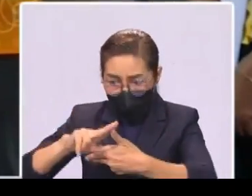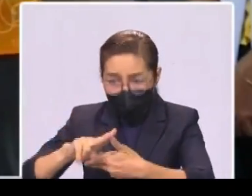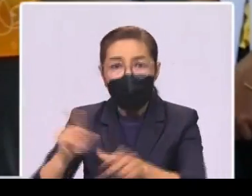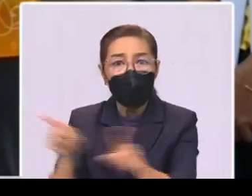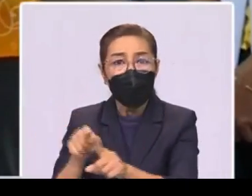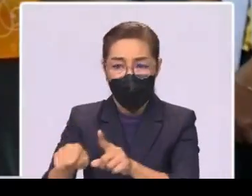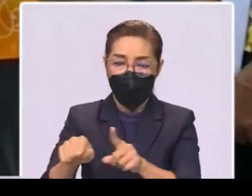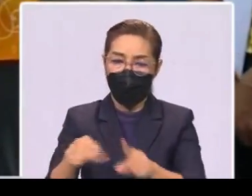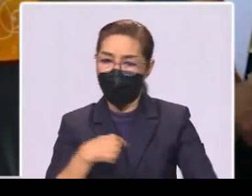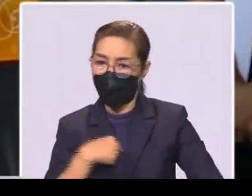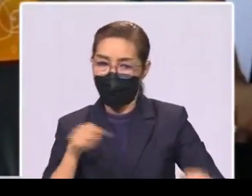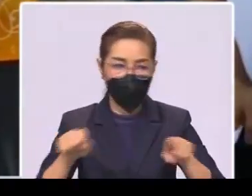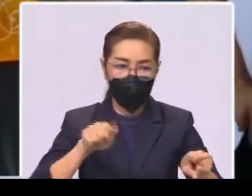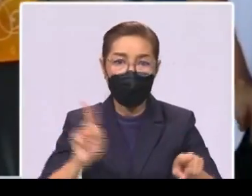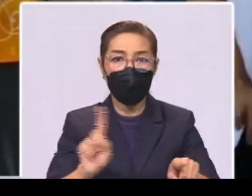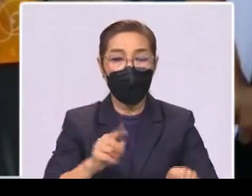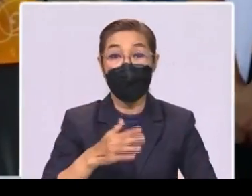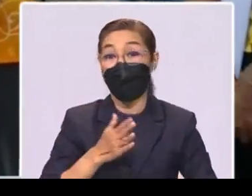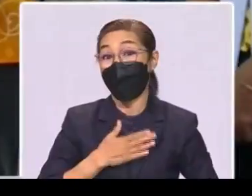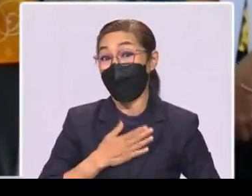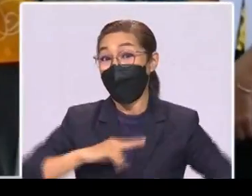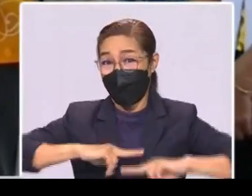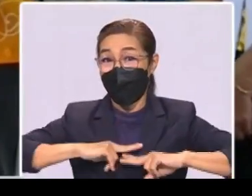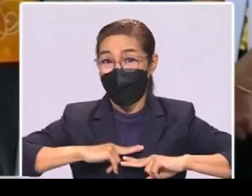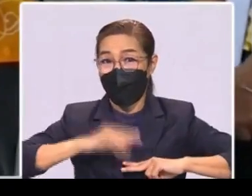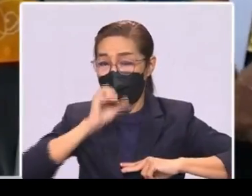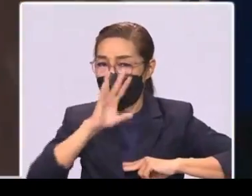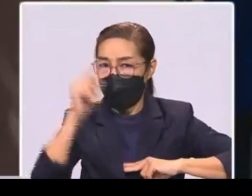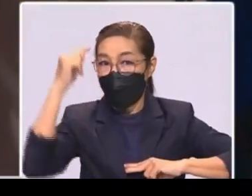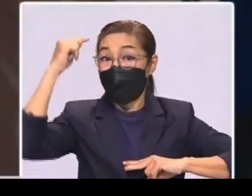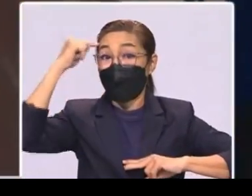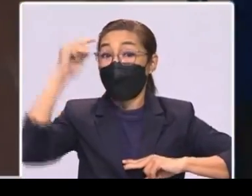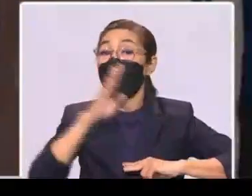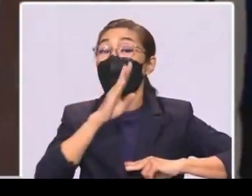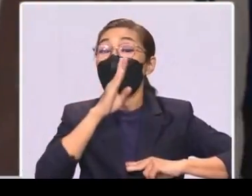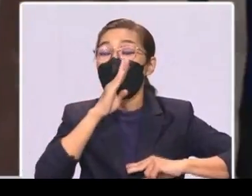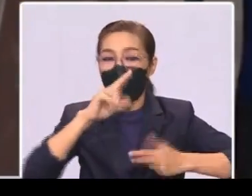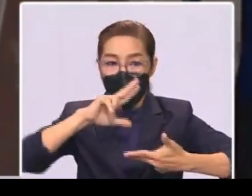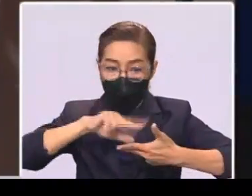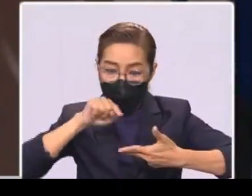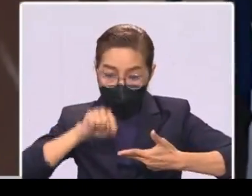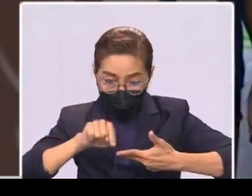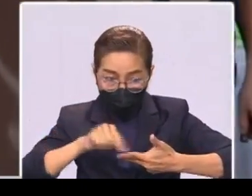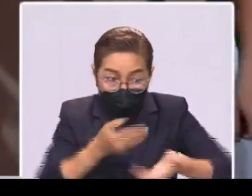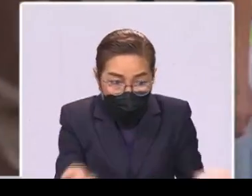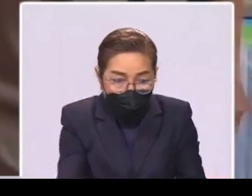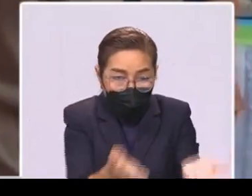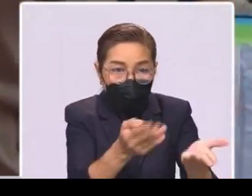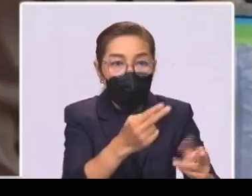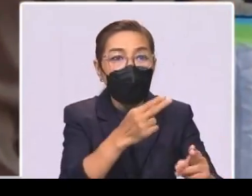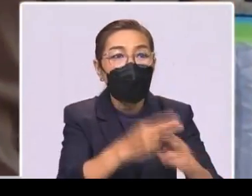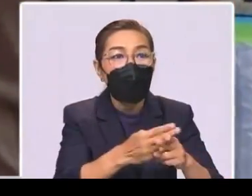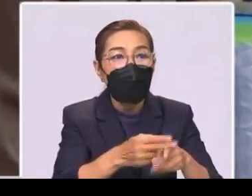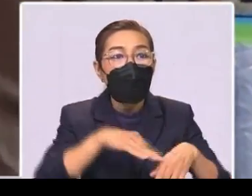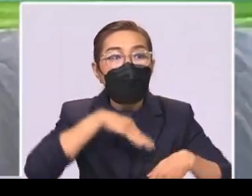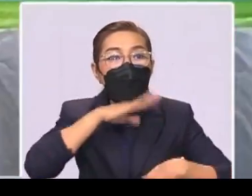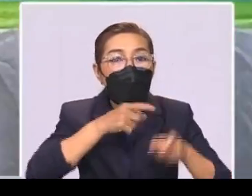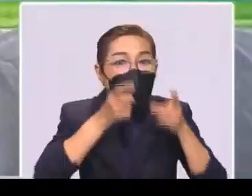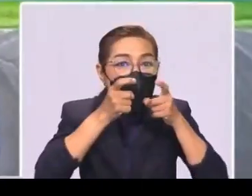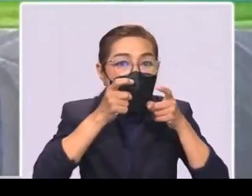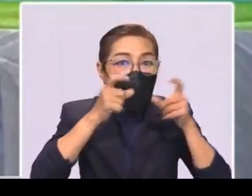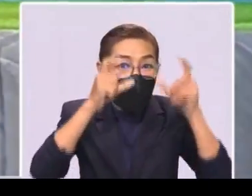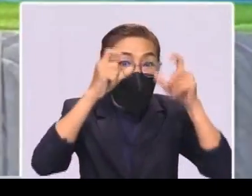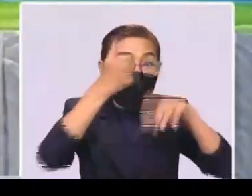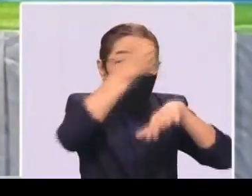ว่าอันนี้ผมพูดไปนะค่ะสมมุติว่าสนับสนุนท่านณรงศักดิ์ท่านอัศวินก็อาจจะต้อง